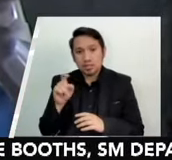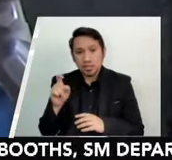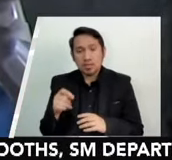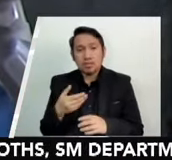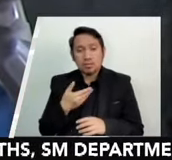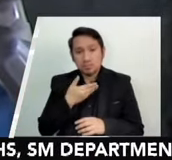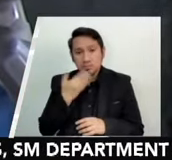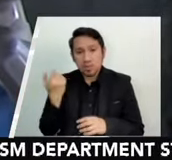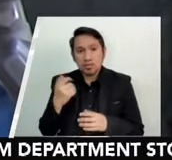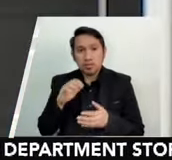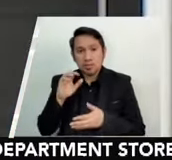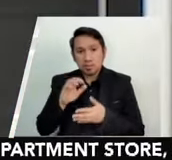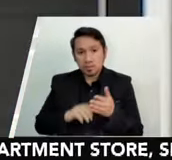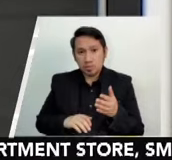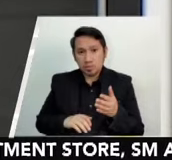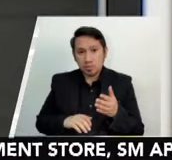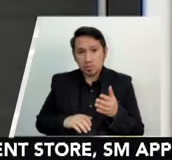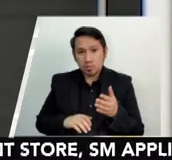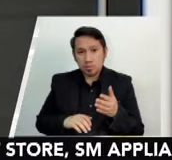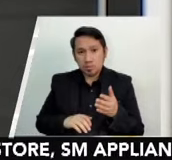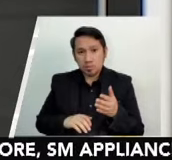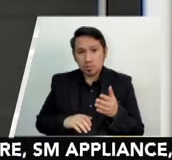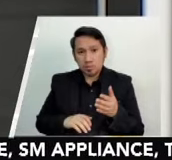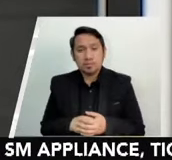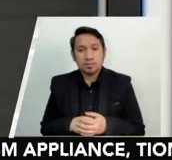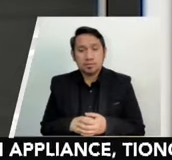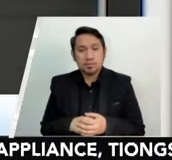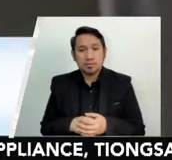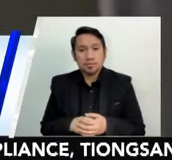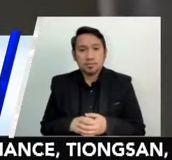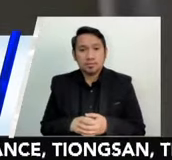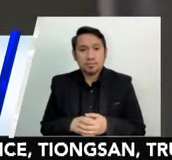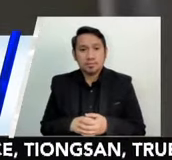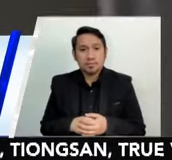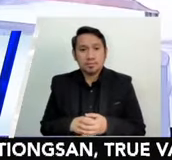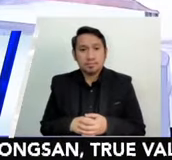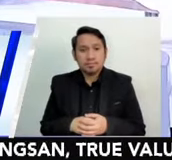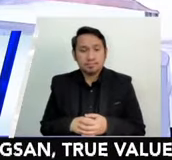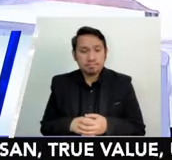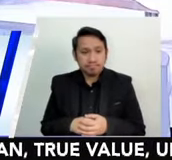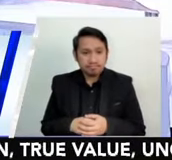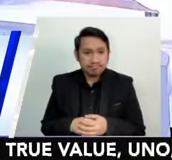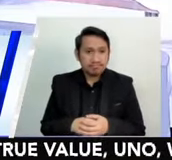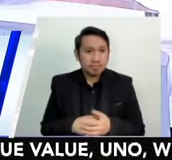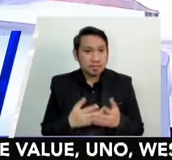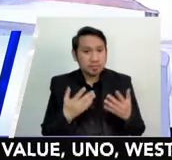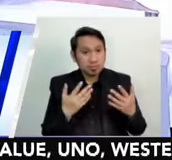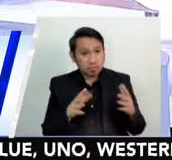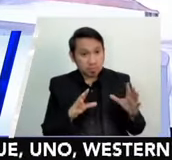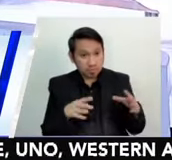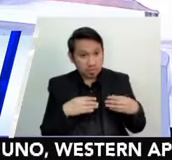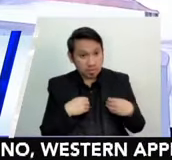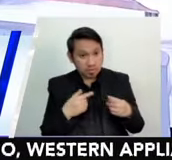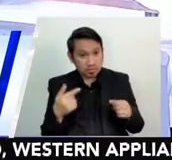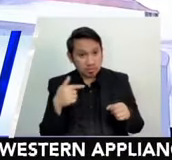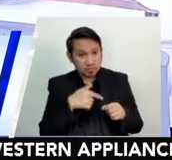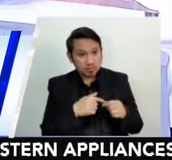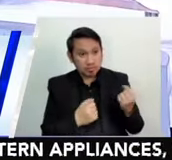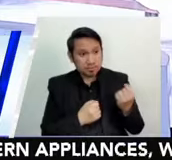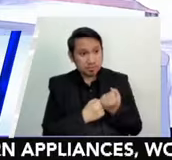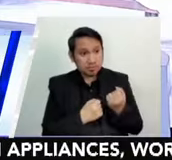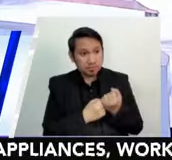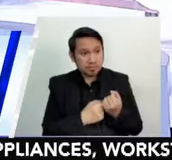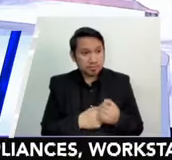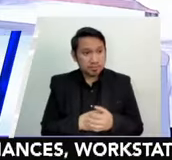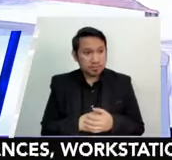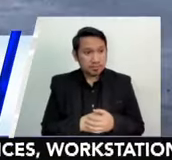matataas sa buwis sa produktong petrolyo. Kamusayin ko lang po kung natanggap niyo na yung fuel subsidy, Kamodi? Sir